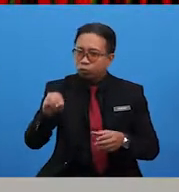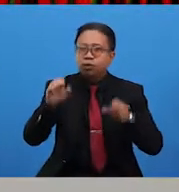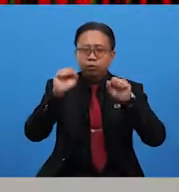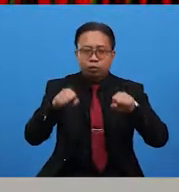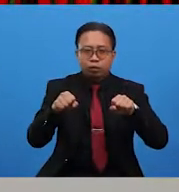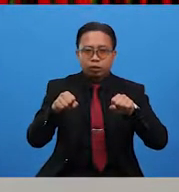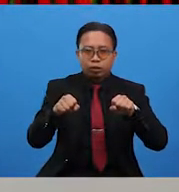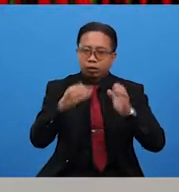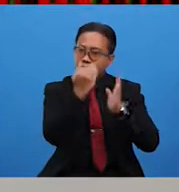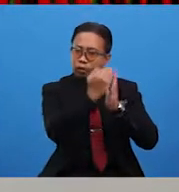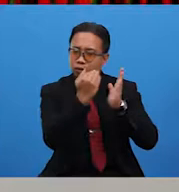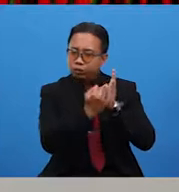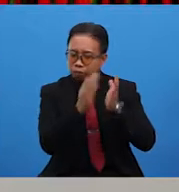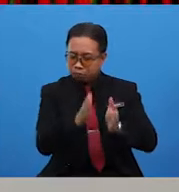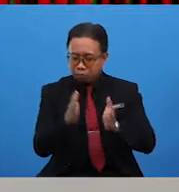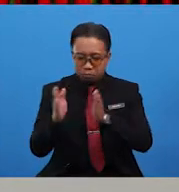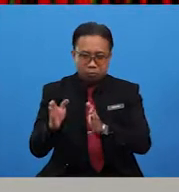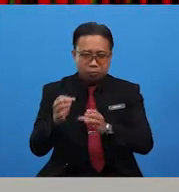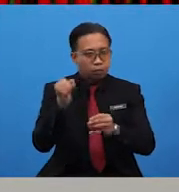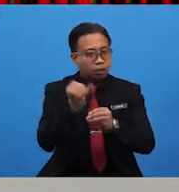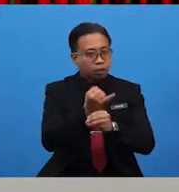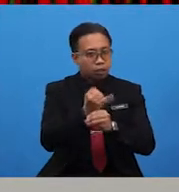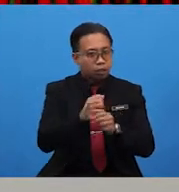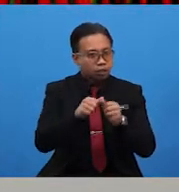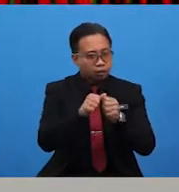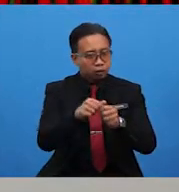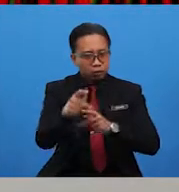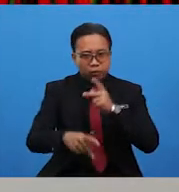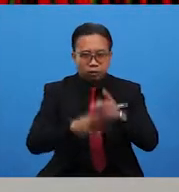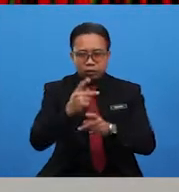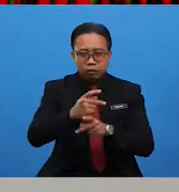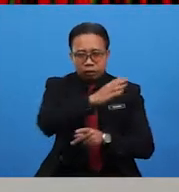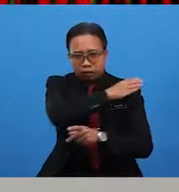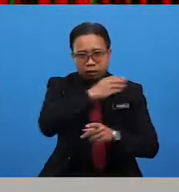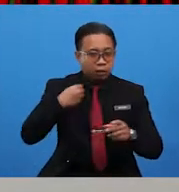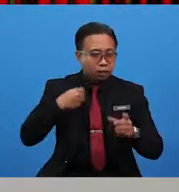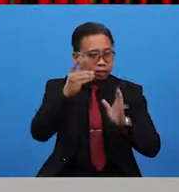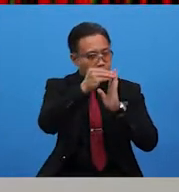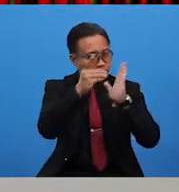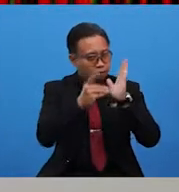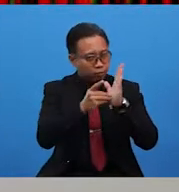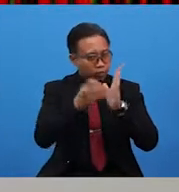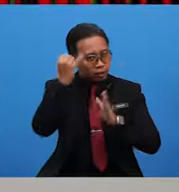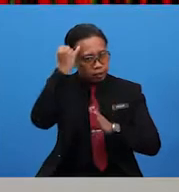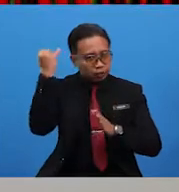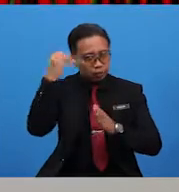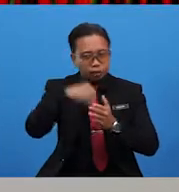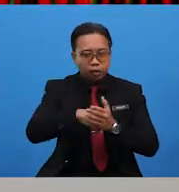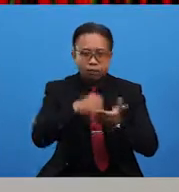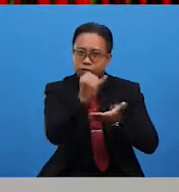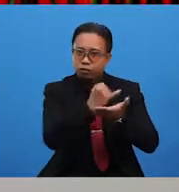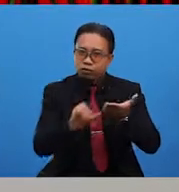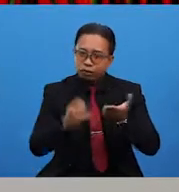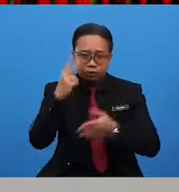merancang penghasilan karya mengikut proses dan juga dive ilmu dalam konteks seni